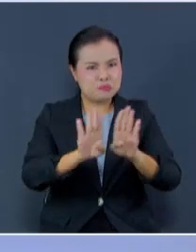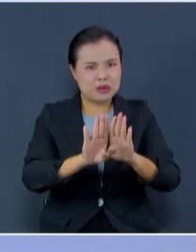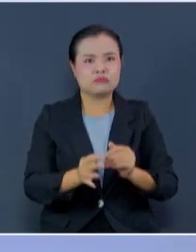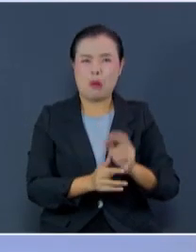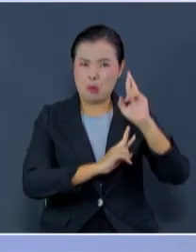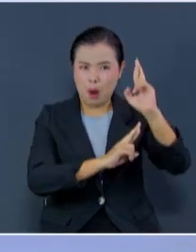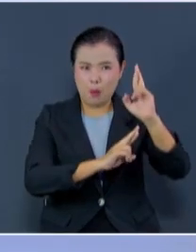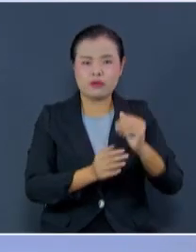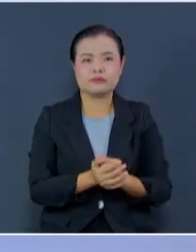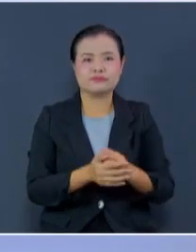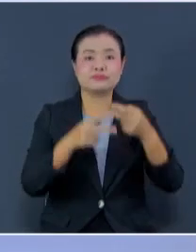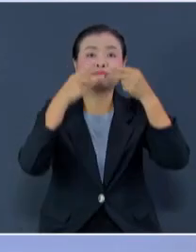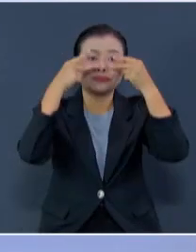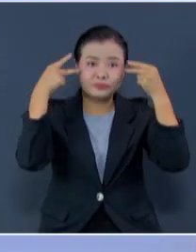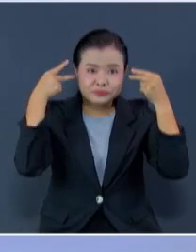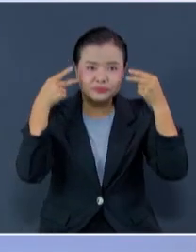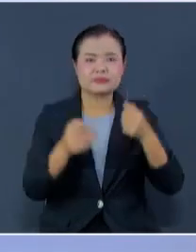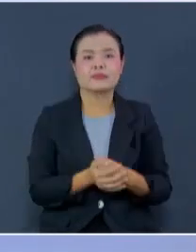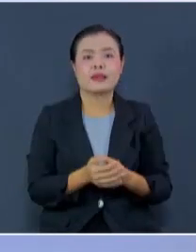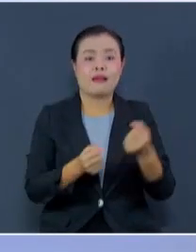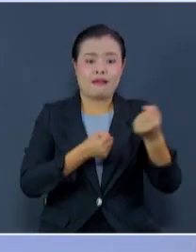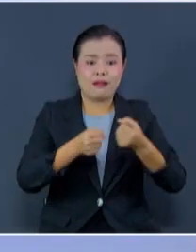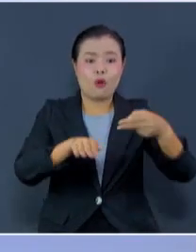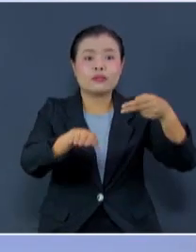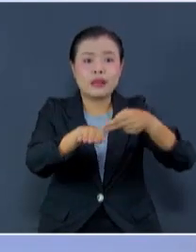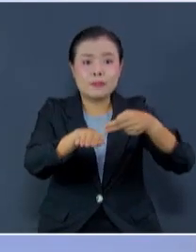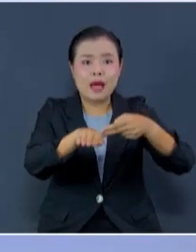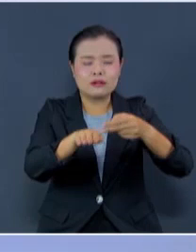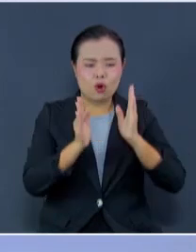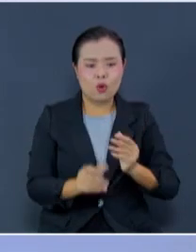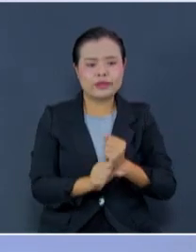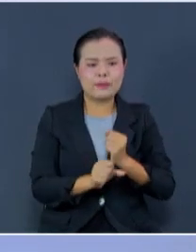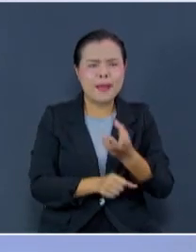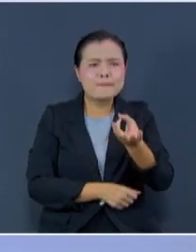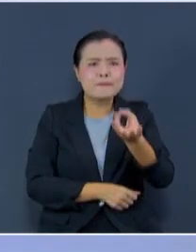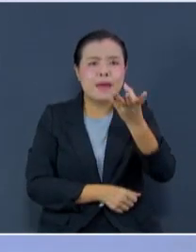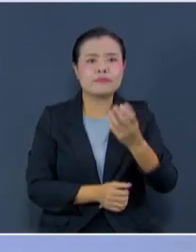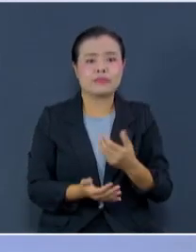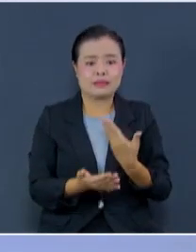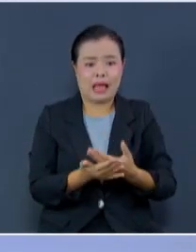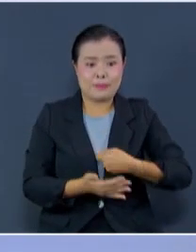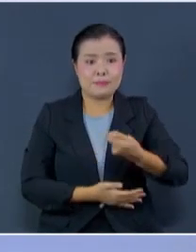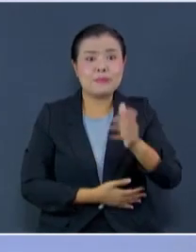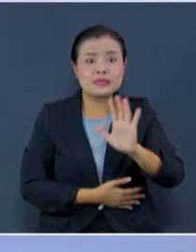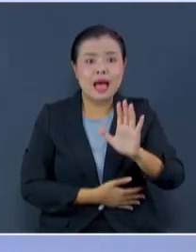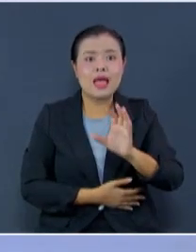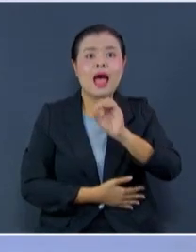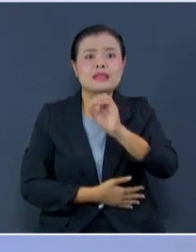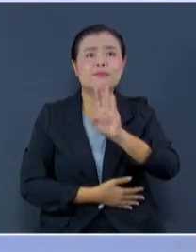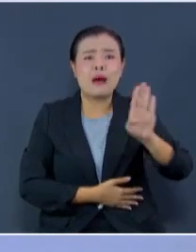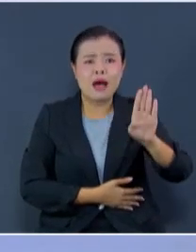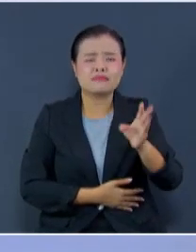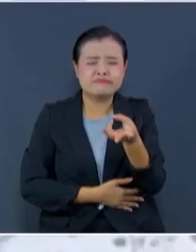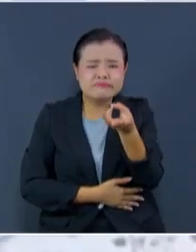เหมือนกันครับคนร้ายอีกแล้วไปเติมน้ำมัน ครับ เด็กปั๊มชะล่าใจนิดเดียวไม่ยอมจ่าย50บาทเท่านั้น